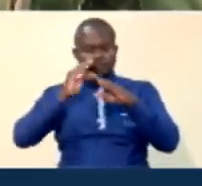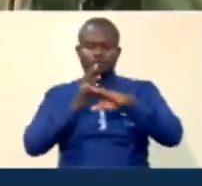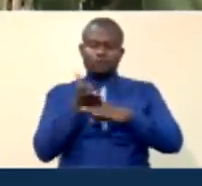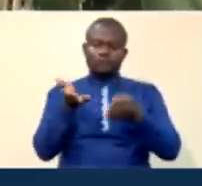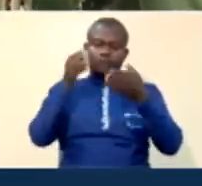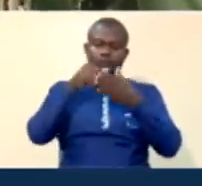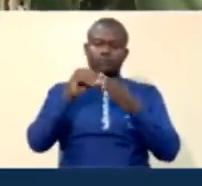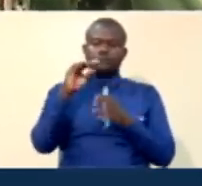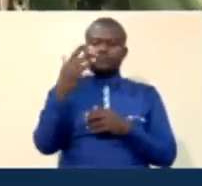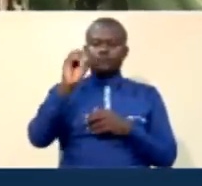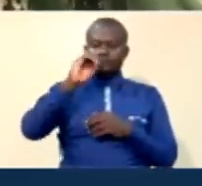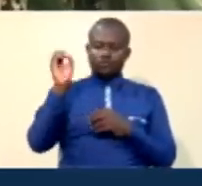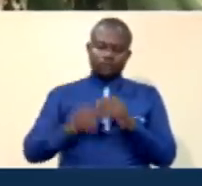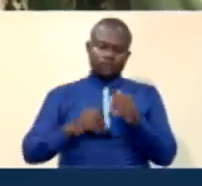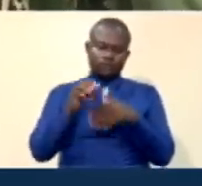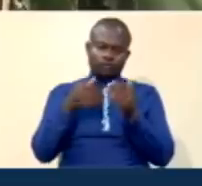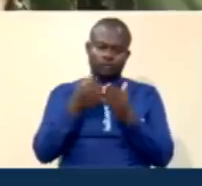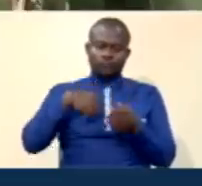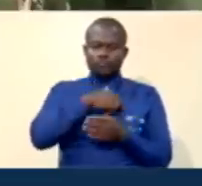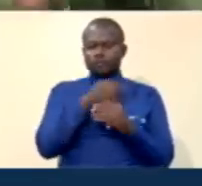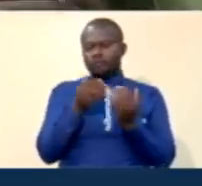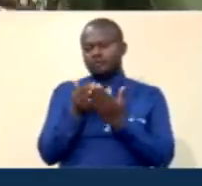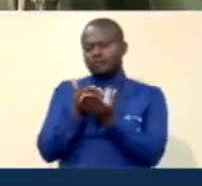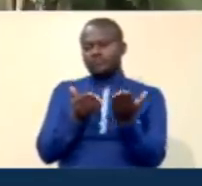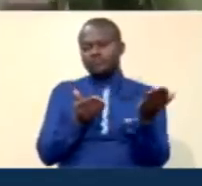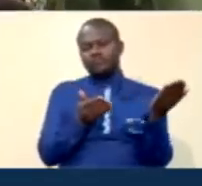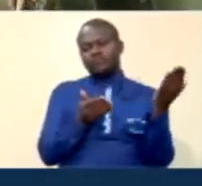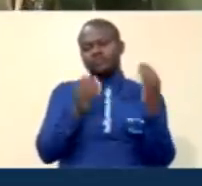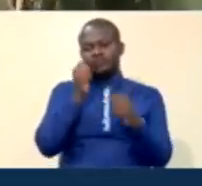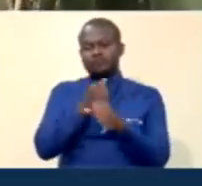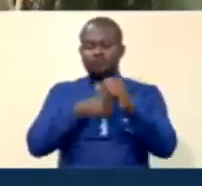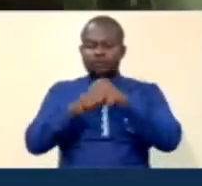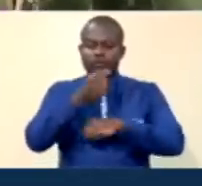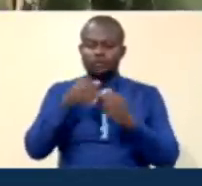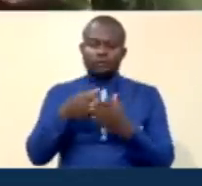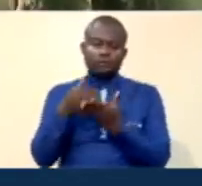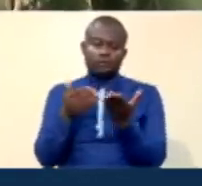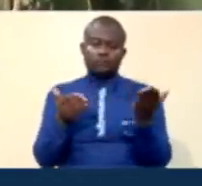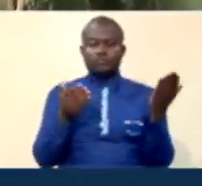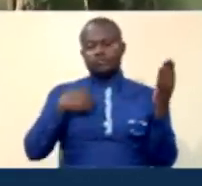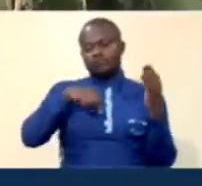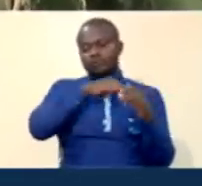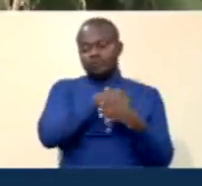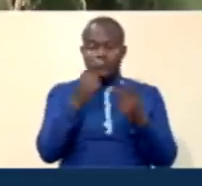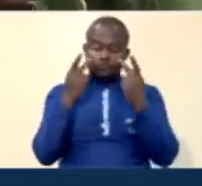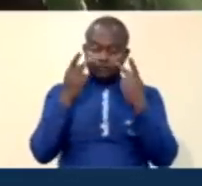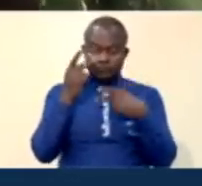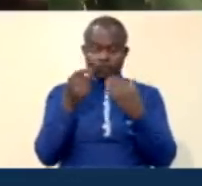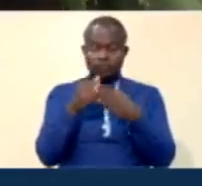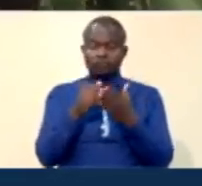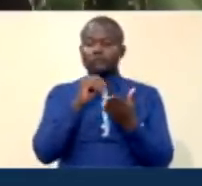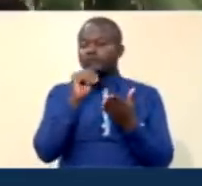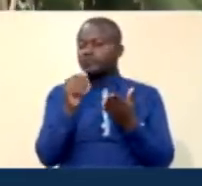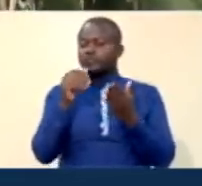50%. Mbonereho no gushimira iyi kampani Triseed kuba badukora igikorwa nk'iki, umuntu akaza akibonera ibintu n'amaso. Nta